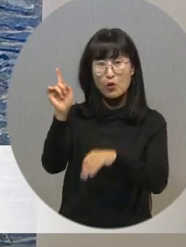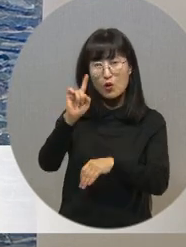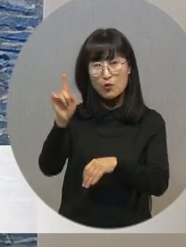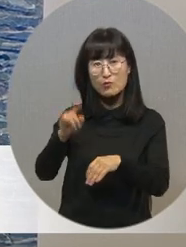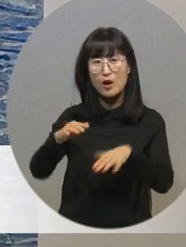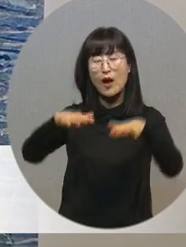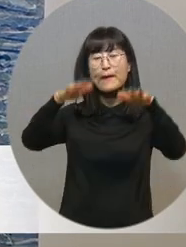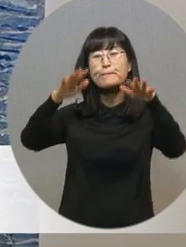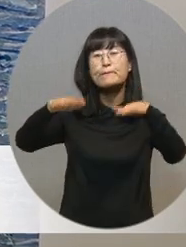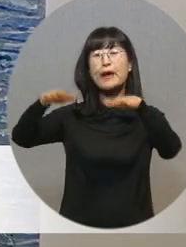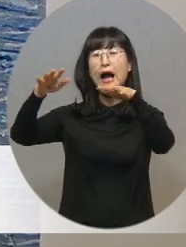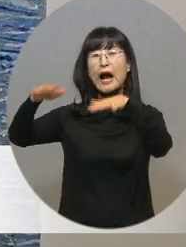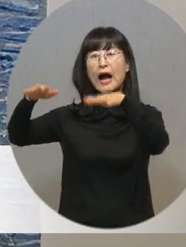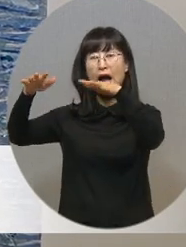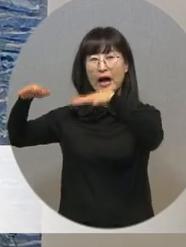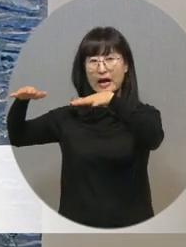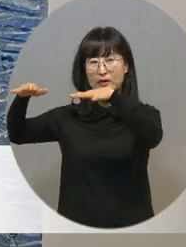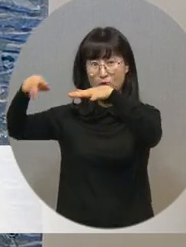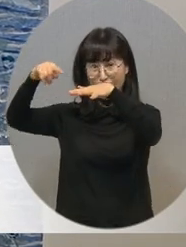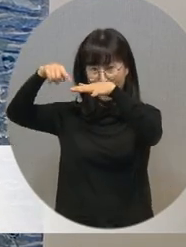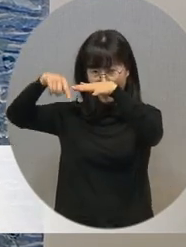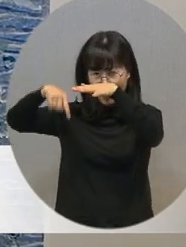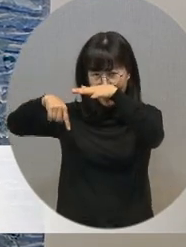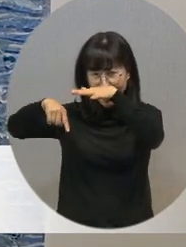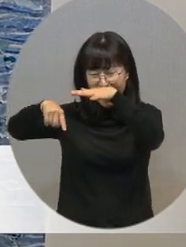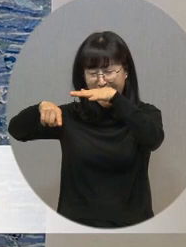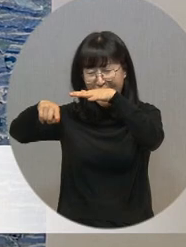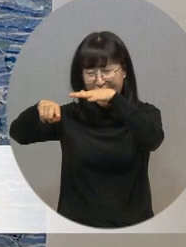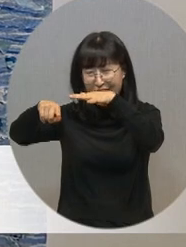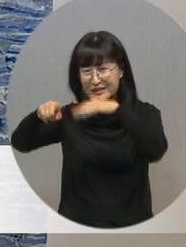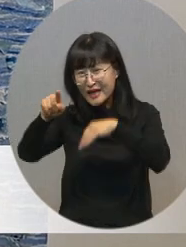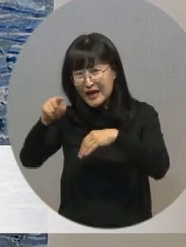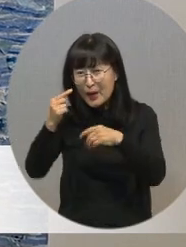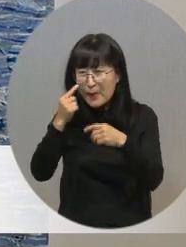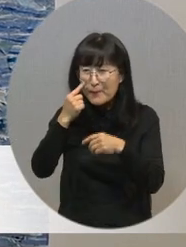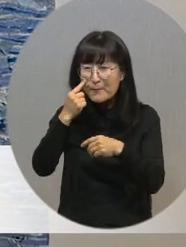파도 아래에 보시면 자세히 들여다보시면